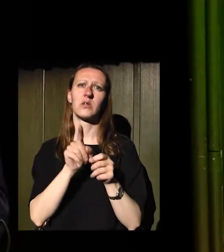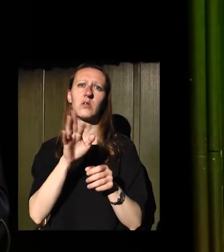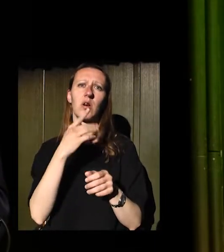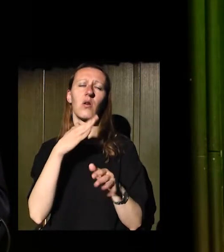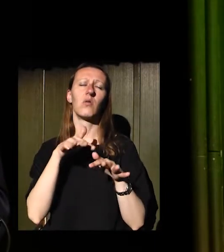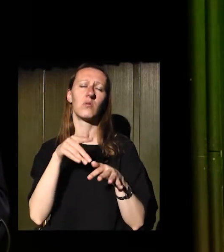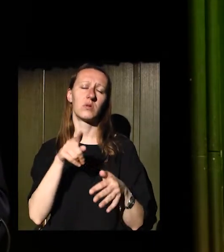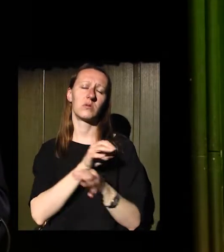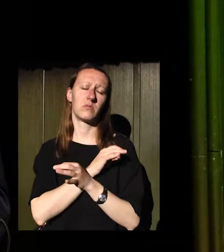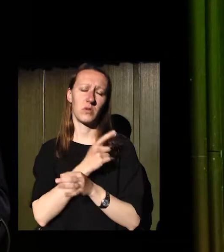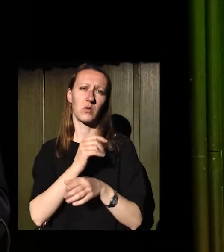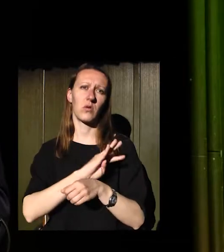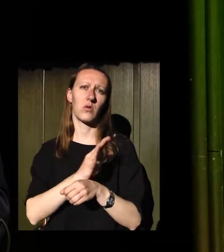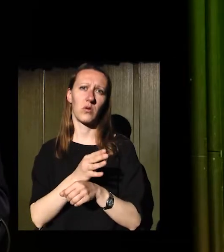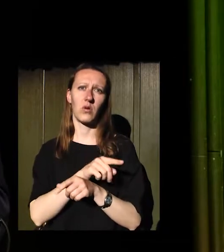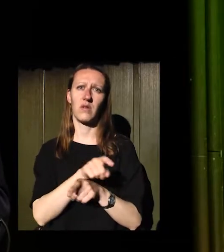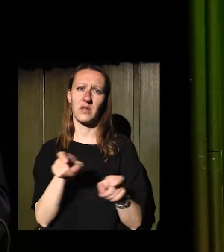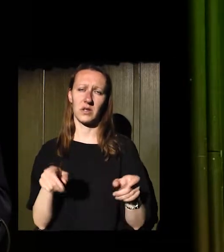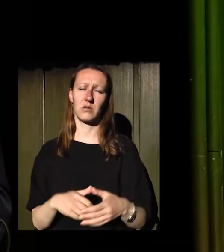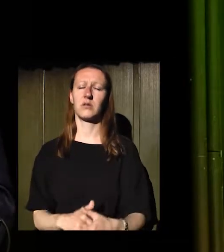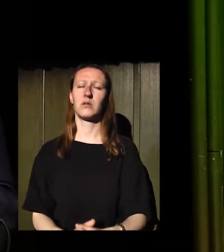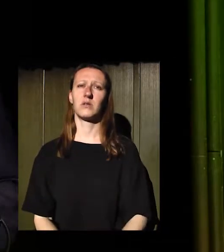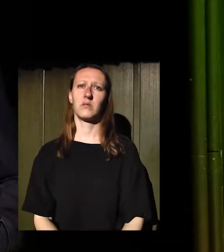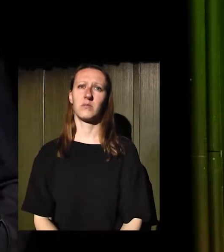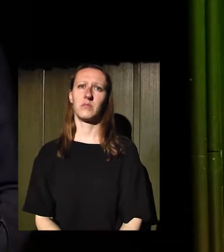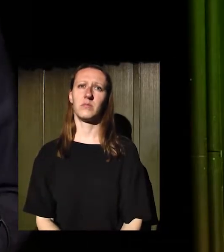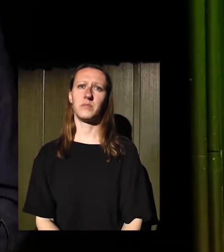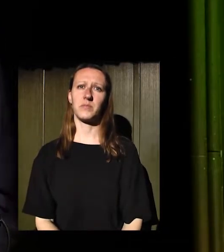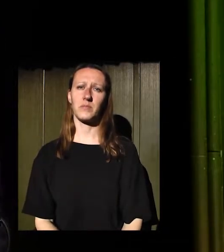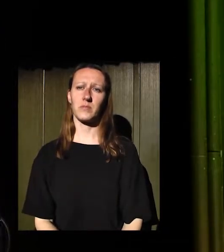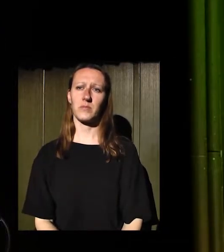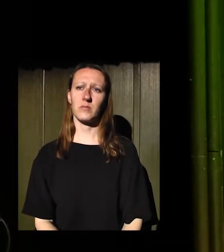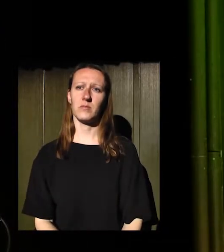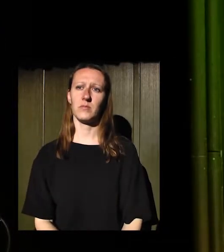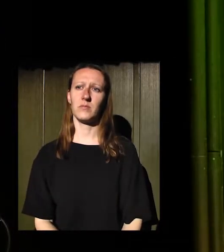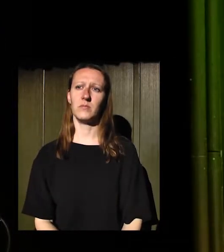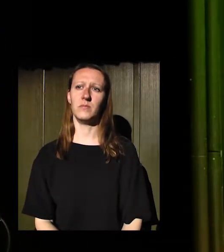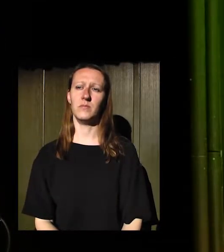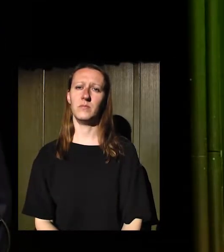ai concittadini vittime della pandemia COVID-19.